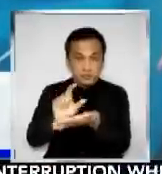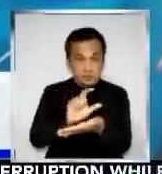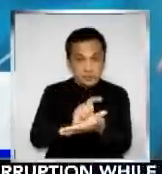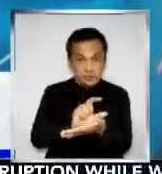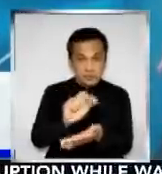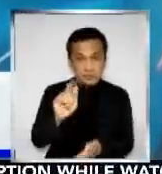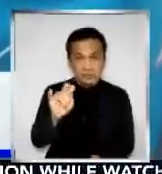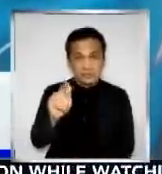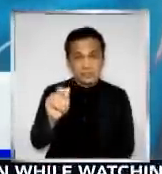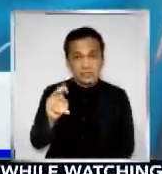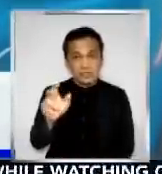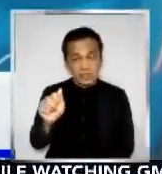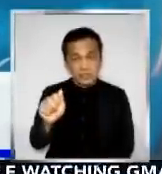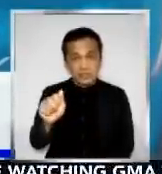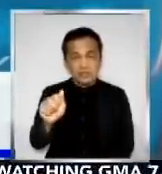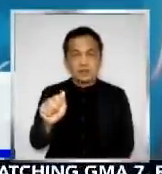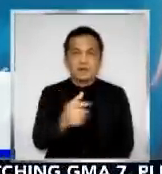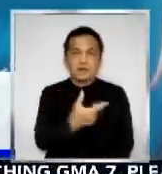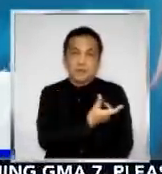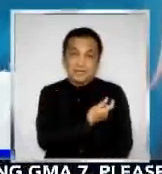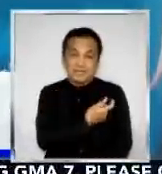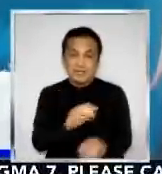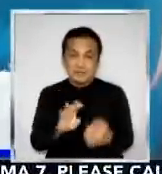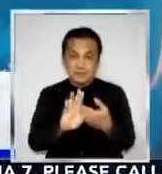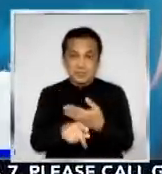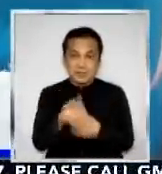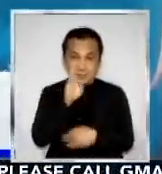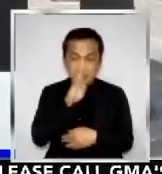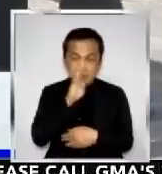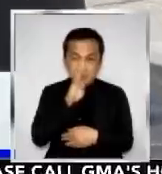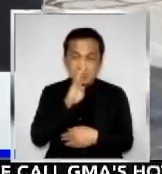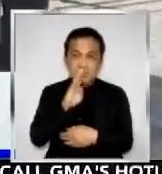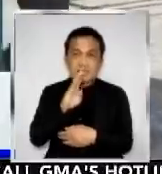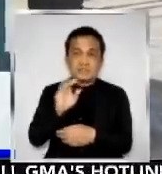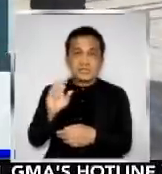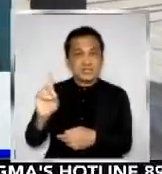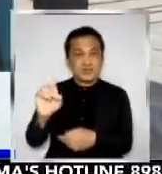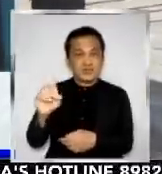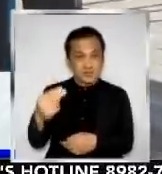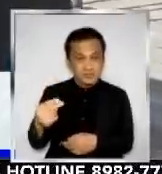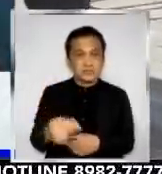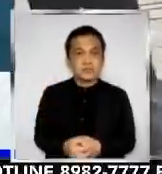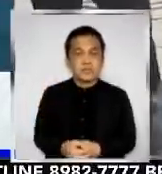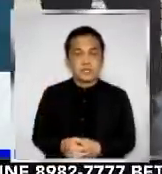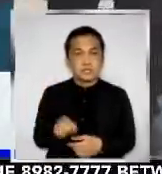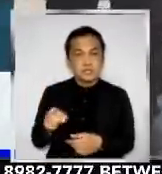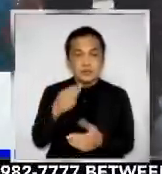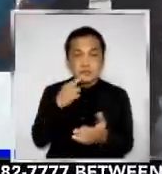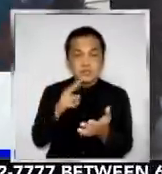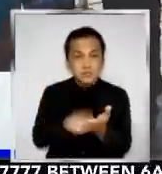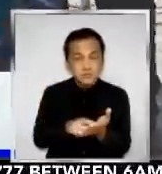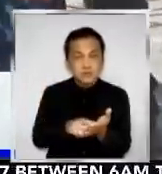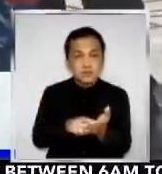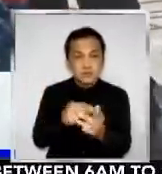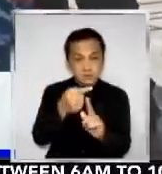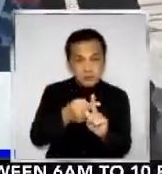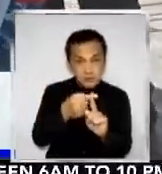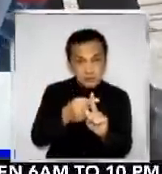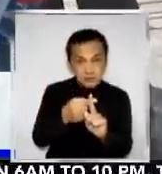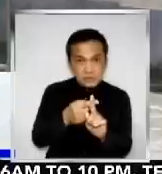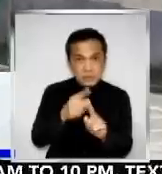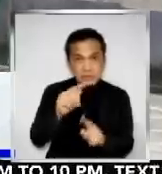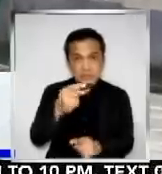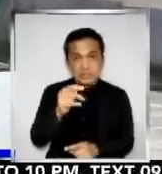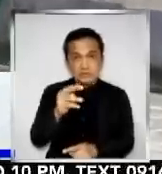na ibinalik kamakailan ng Bicol sa Central Office ng Department of Health. Ang nakarehistro kasi sa thermometer sa loob ng vaccine transport